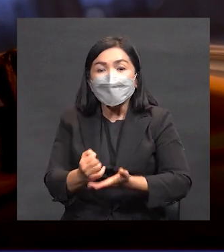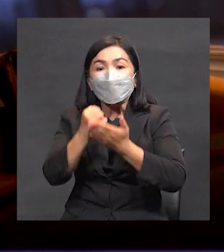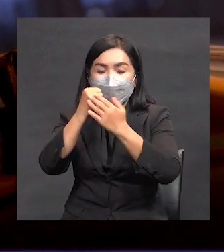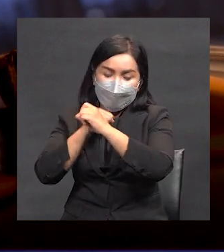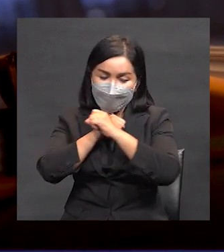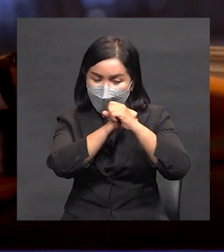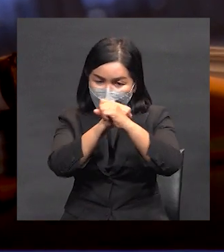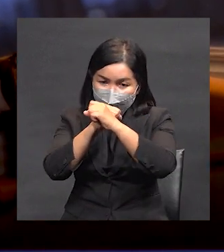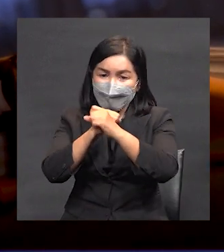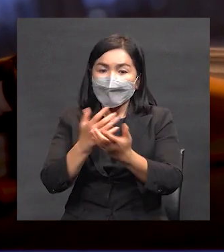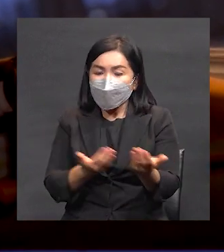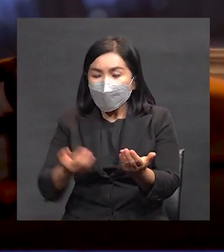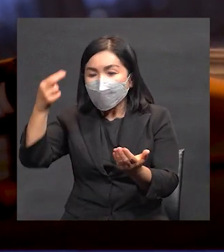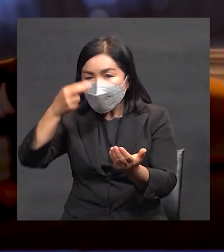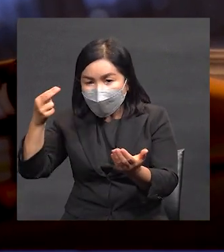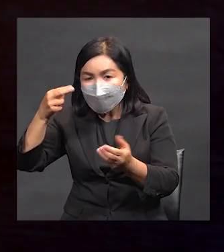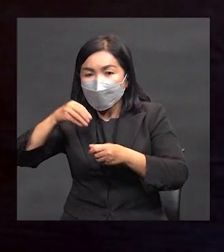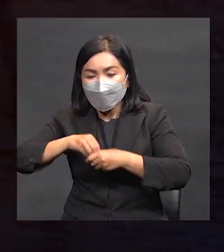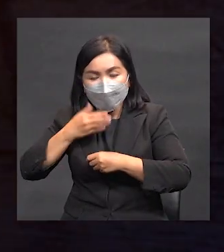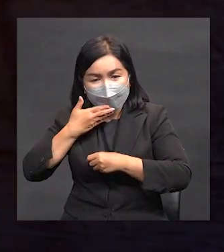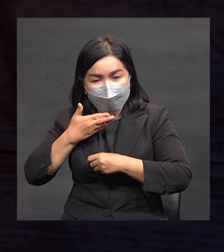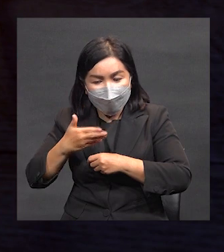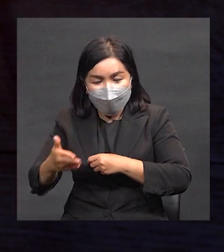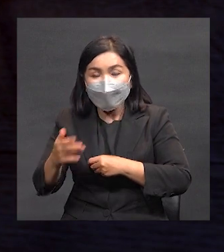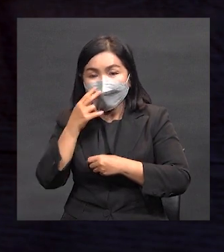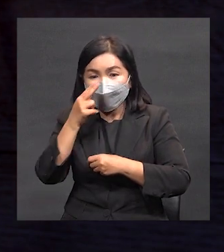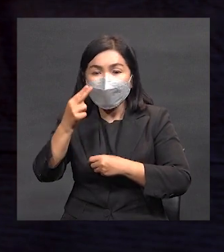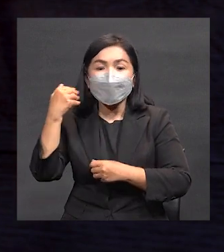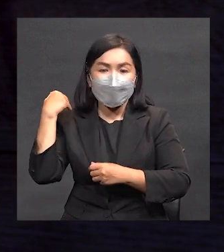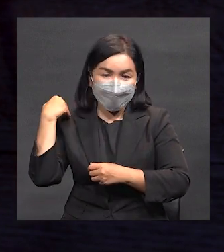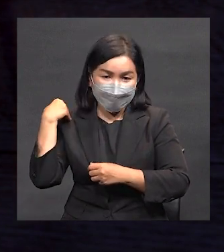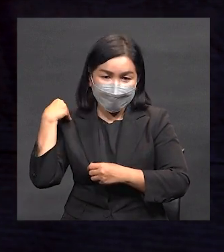รักษ์ไว้ให้คนรุ่นหลังต่อไป